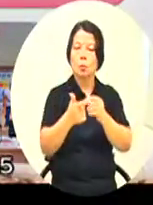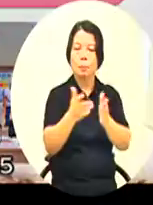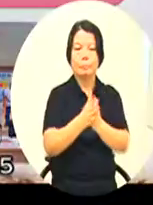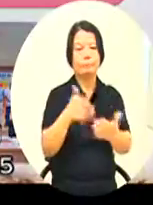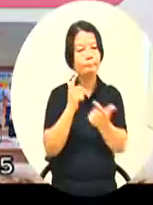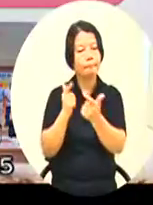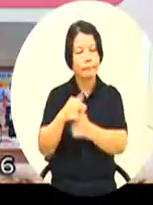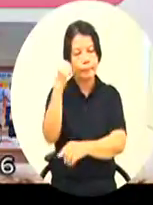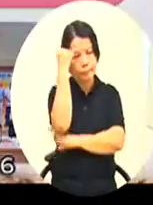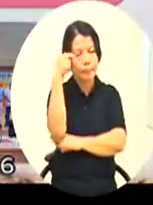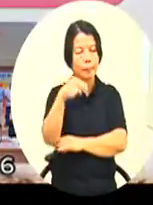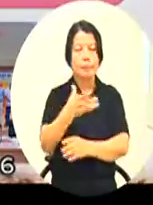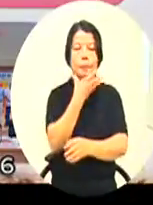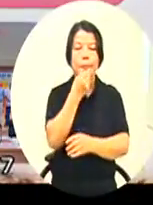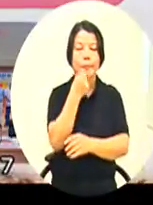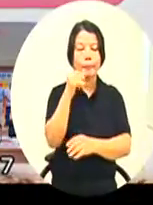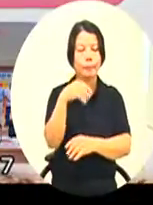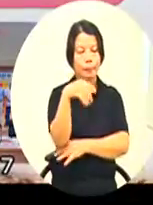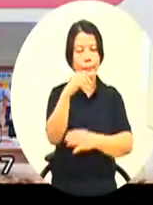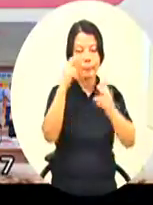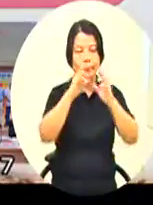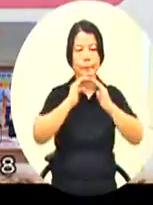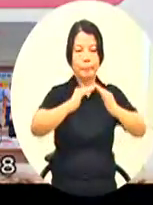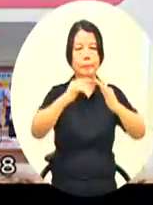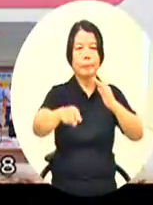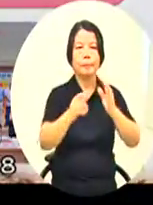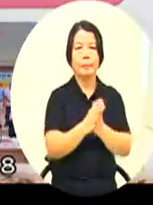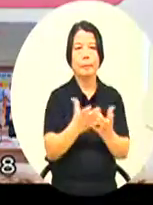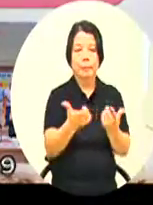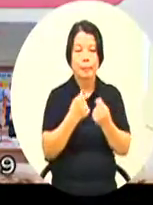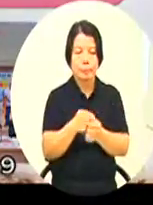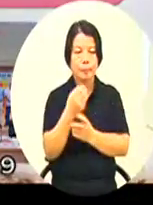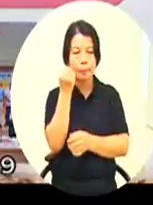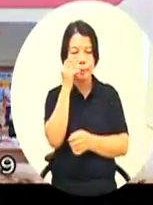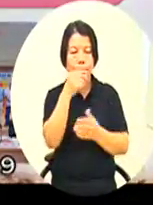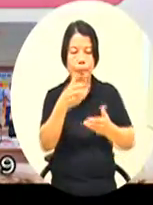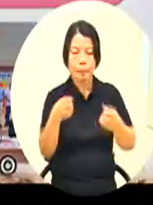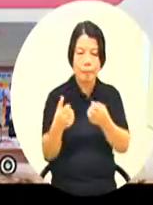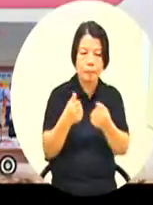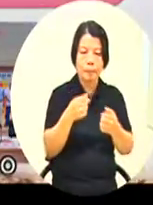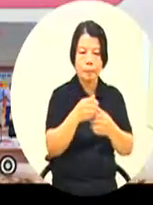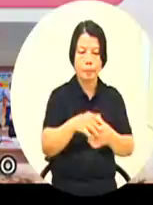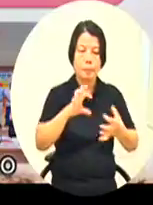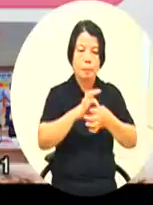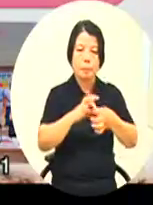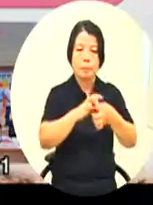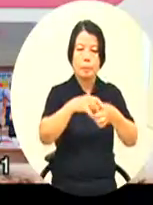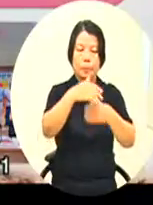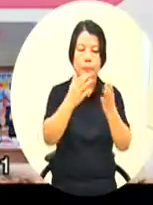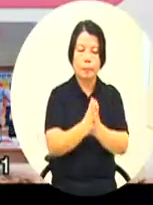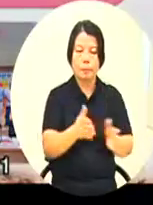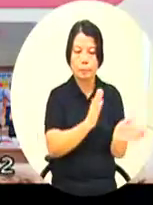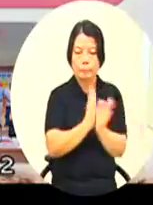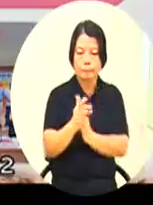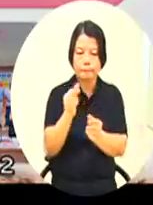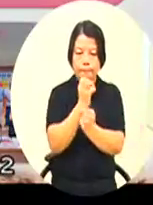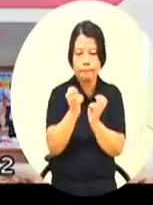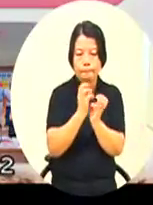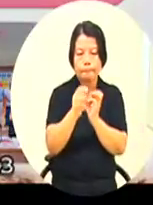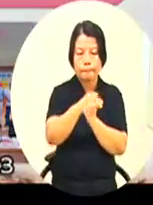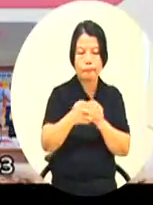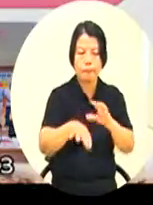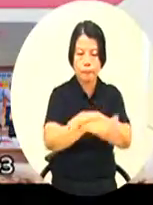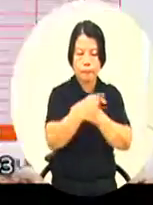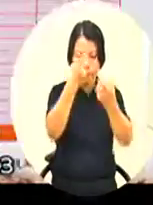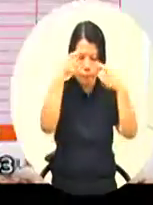为什么是幸福城市，会去在这里面借由产官学的议题，把相关高雄市的议题做一个统整，这是我们空大很